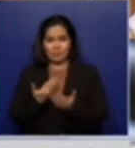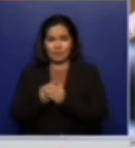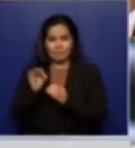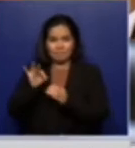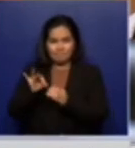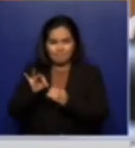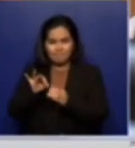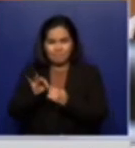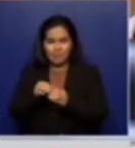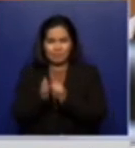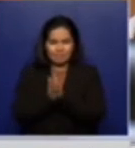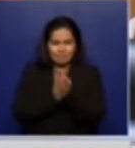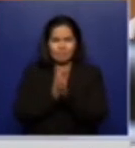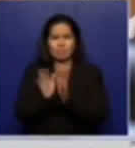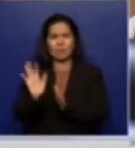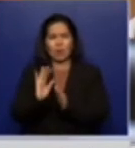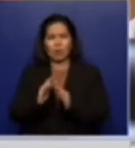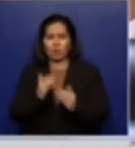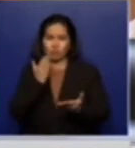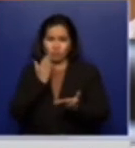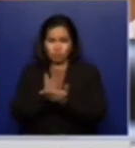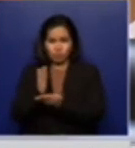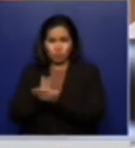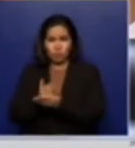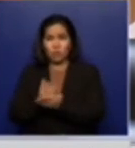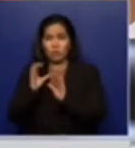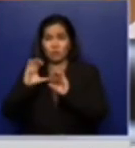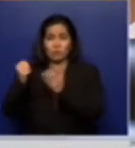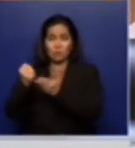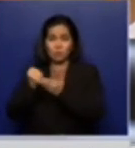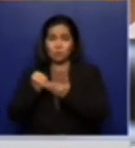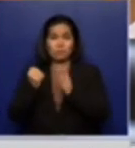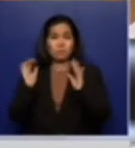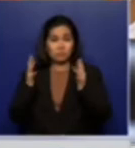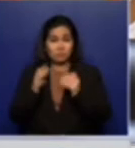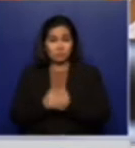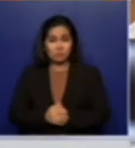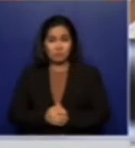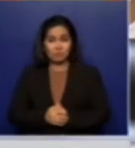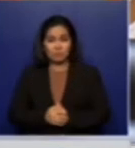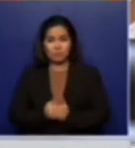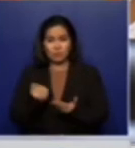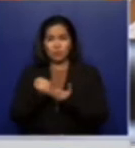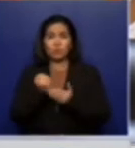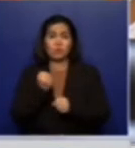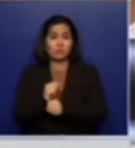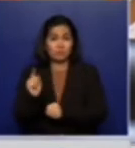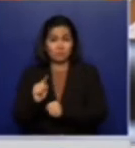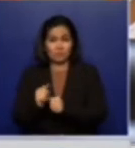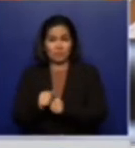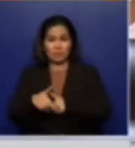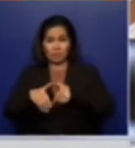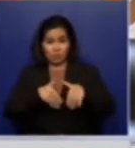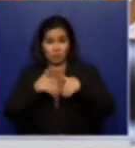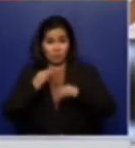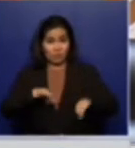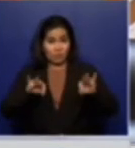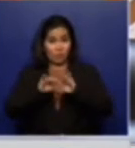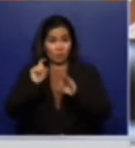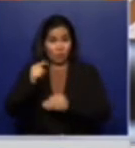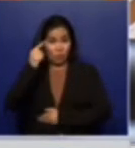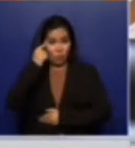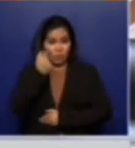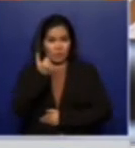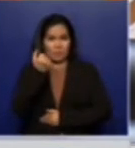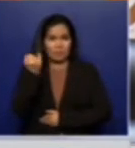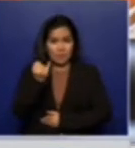ล็อตช่วยตัวเองครับเราหวังพึ่งเจ้าหน้าที่ไม่ได้หรอกไปพึ่งทำไมพี่น้องต้องรู้ว่าอะไรดีอะ